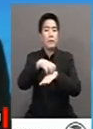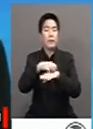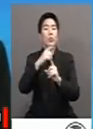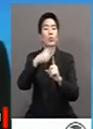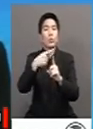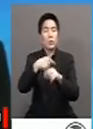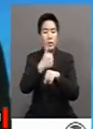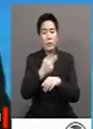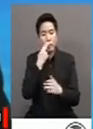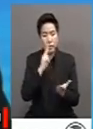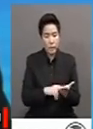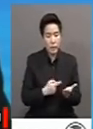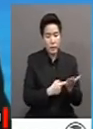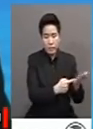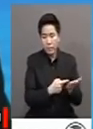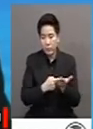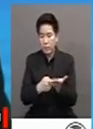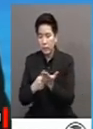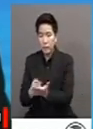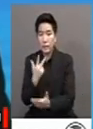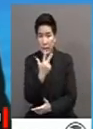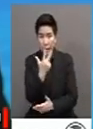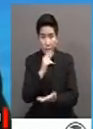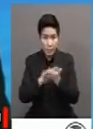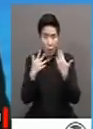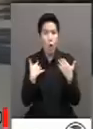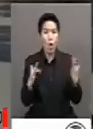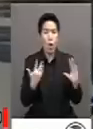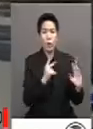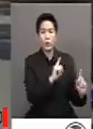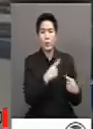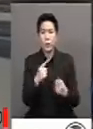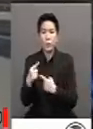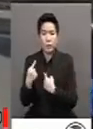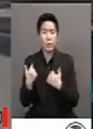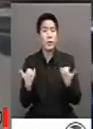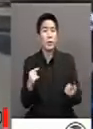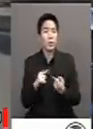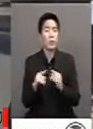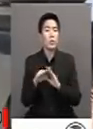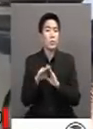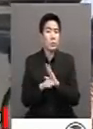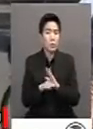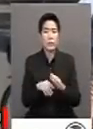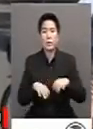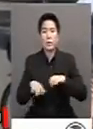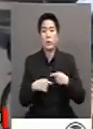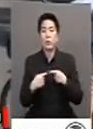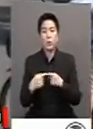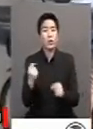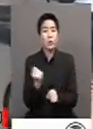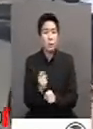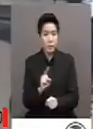ำหนังสือไปถึง3ส่วนแล้วนะคะแล้วก็อยู่ระหว่างการตอบรับอยู่ส่วนถ้าถามถึงขั้นตอนการดำเนินการต่อไปนะ